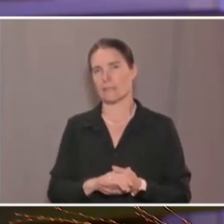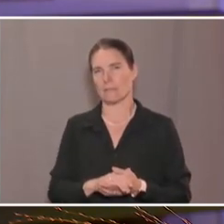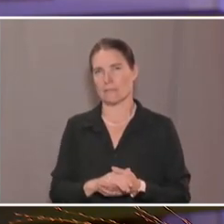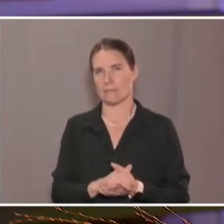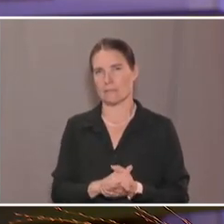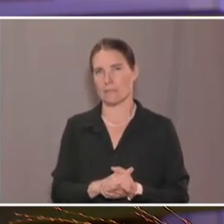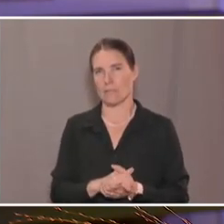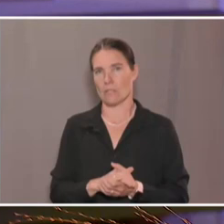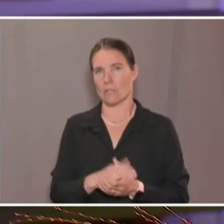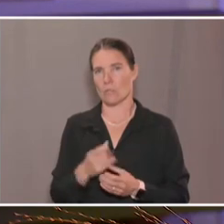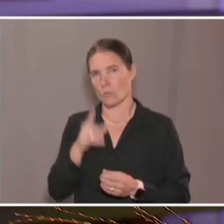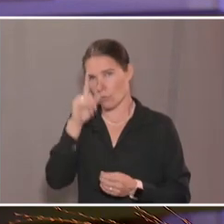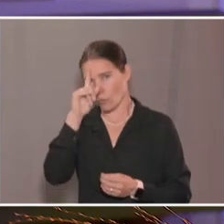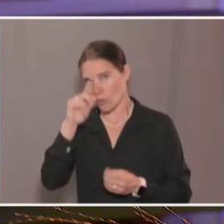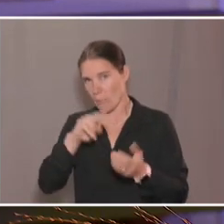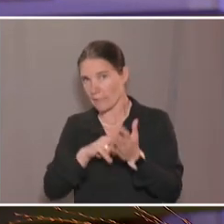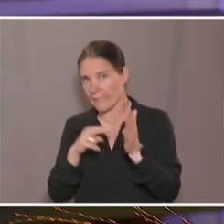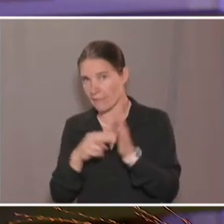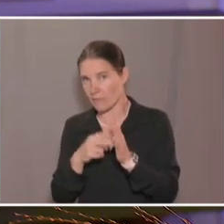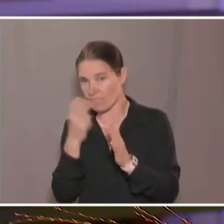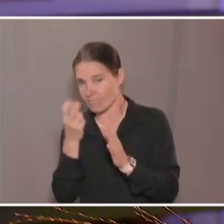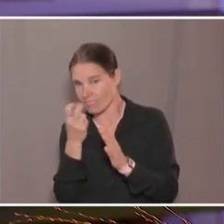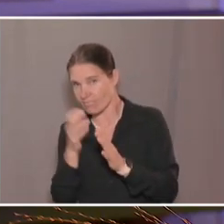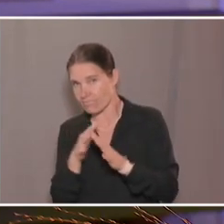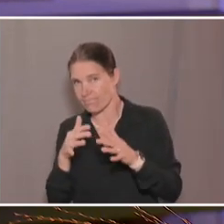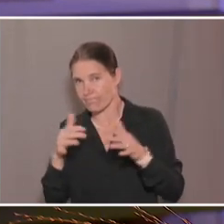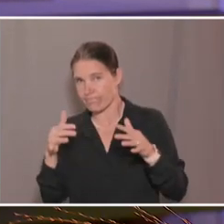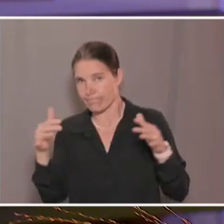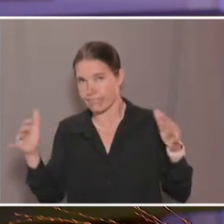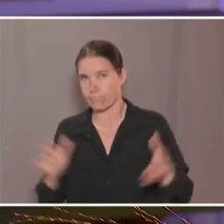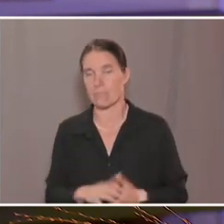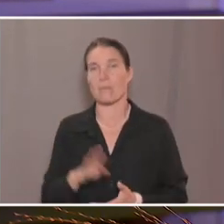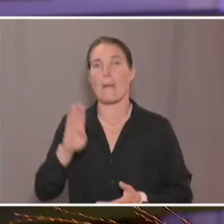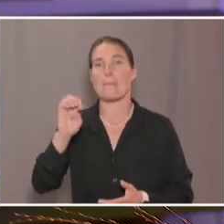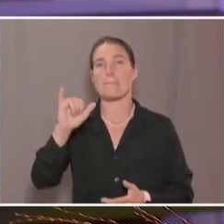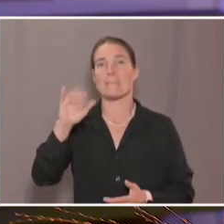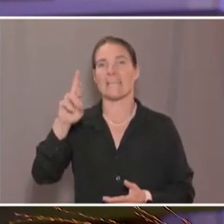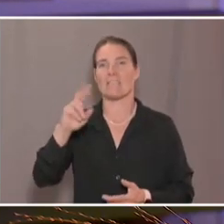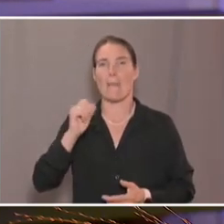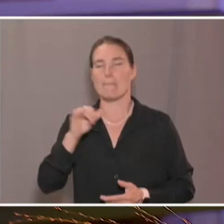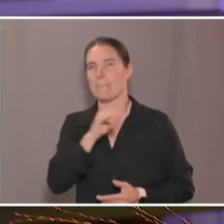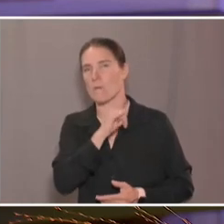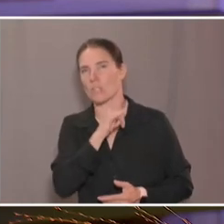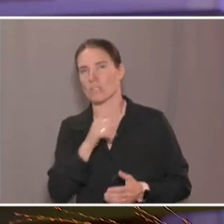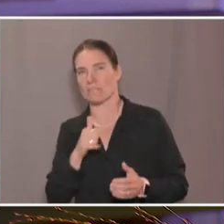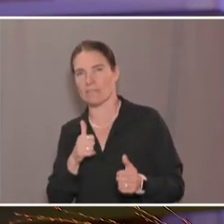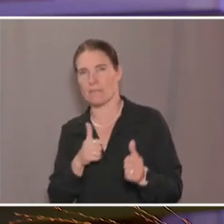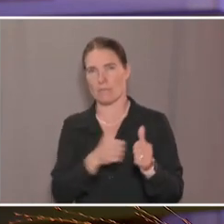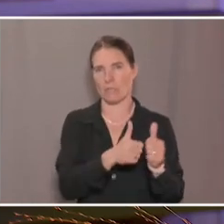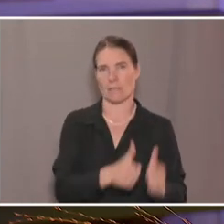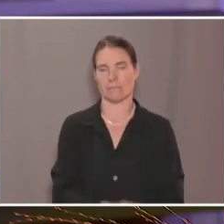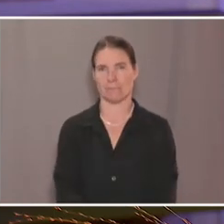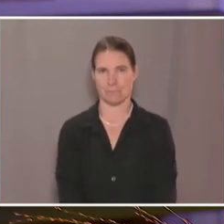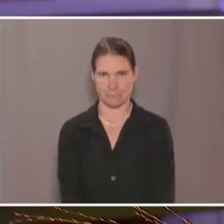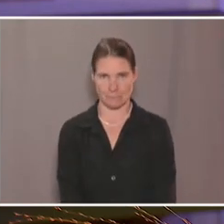und Germanisierungspläne. Beyer war fraglos ein mörderischer Verfolgungsakteur.